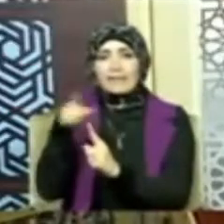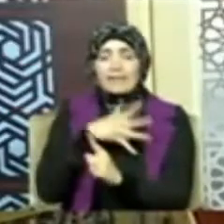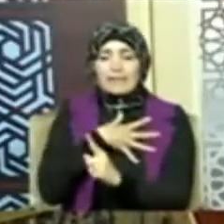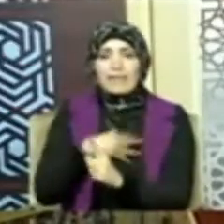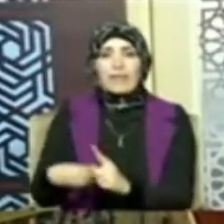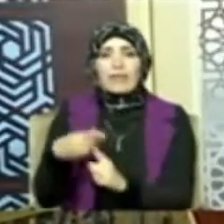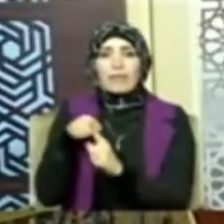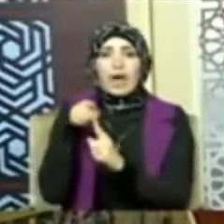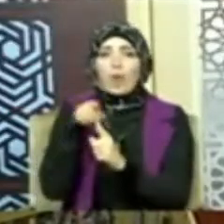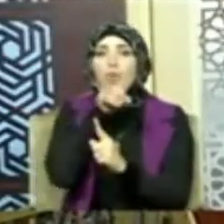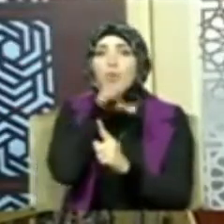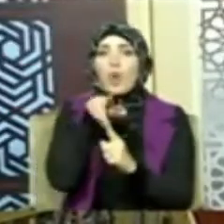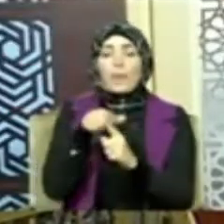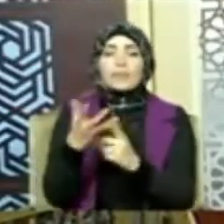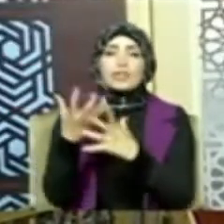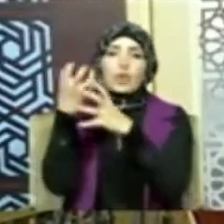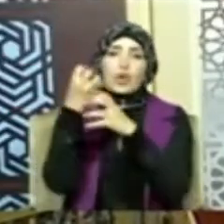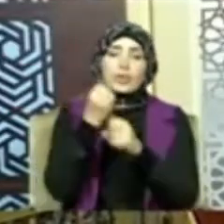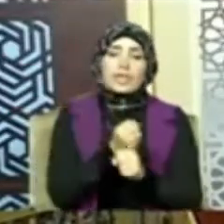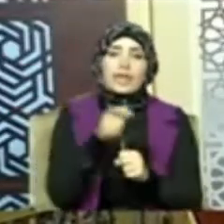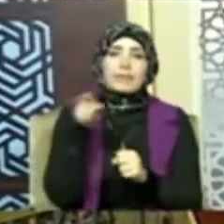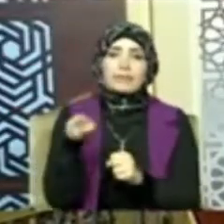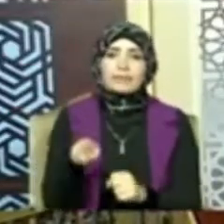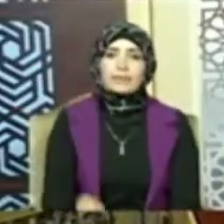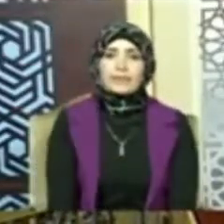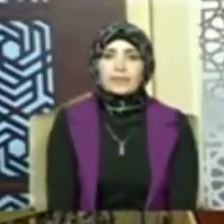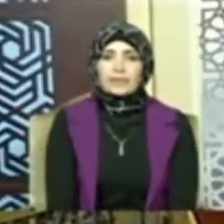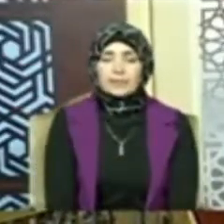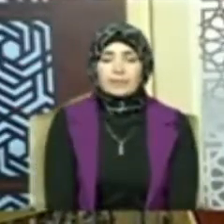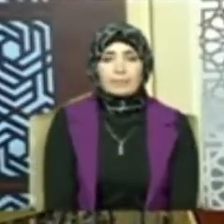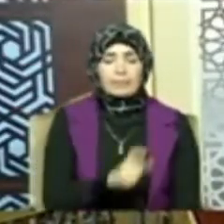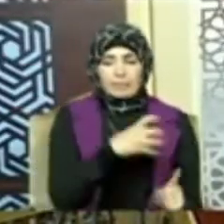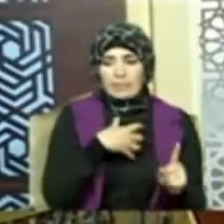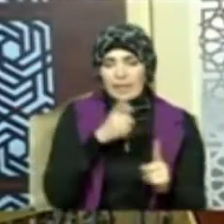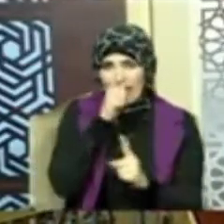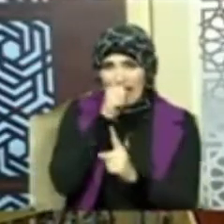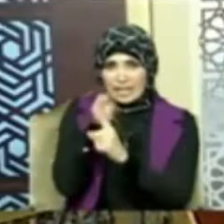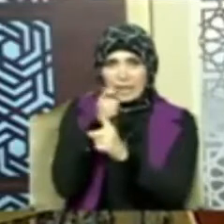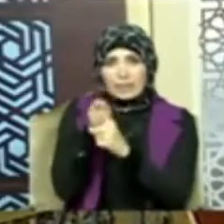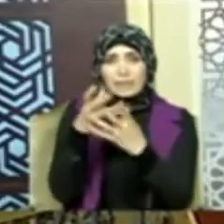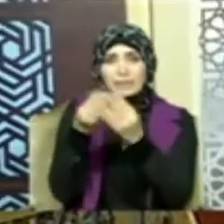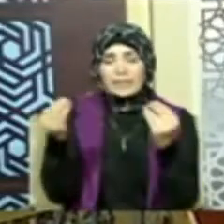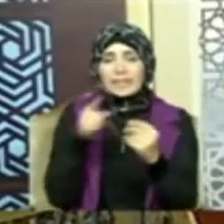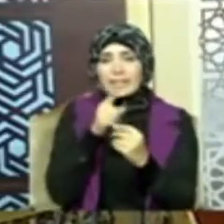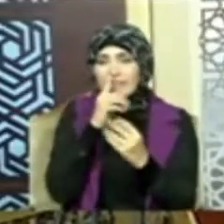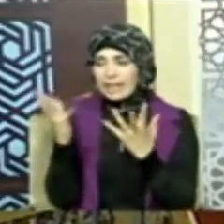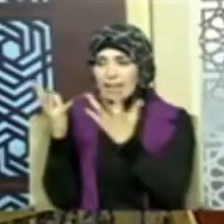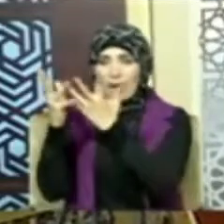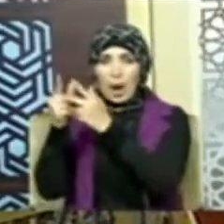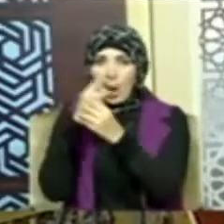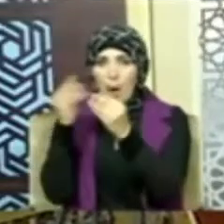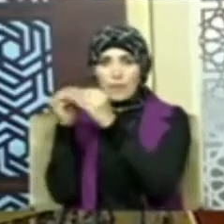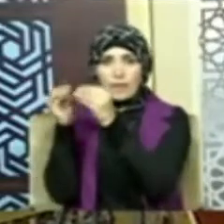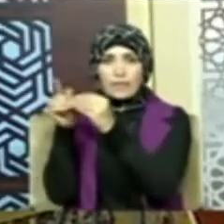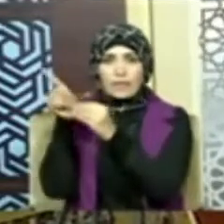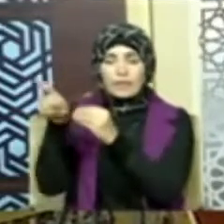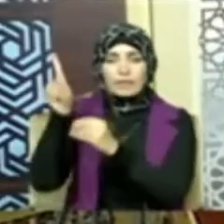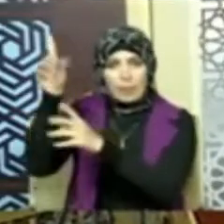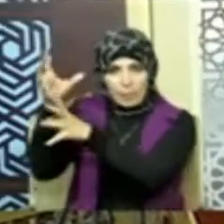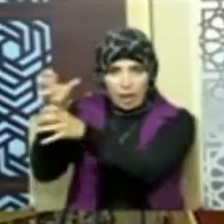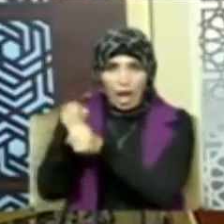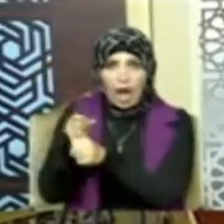وحن جزع إليه، قلوه ووده الغرباء،